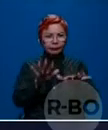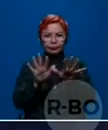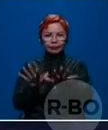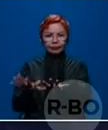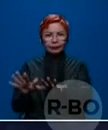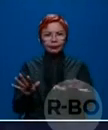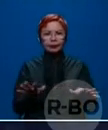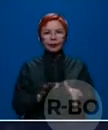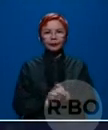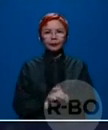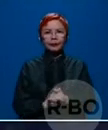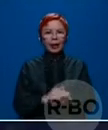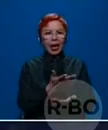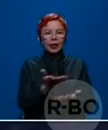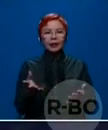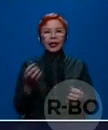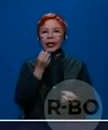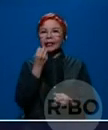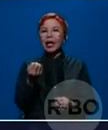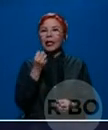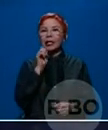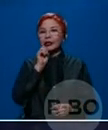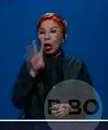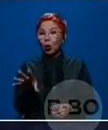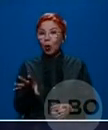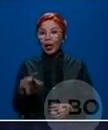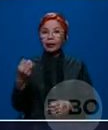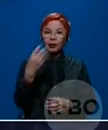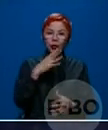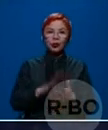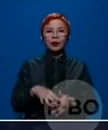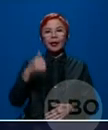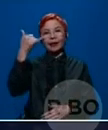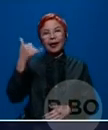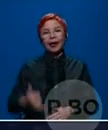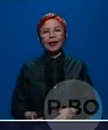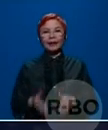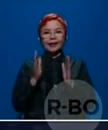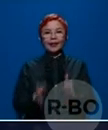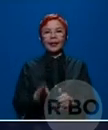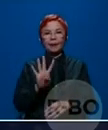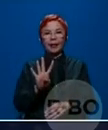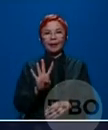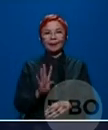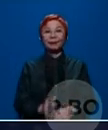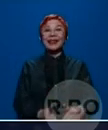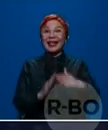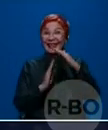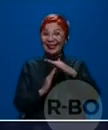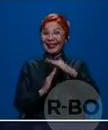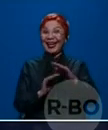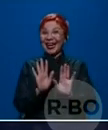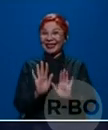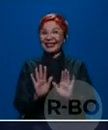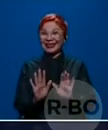penonton hadirin jawaban tadi dari paslon pertama mengakhiri sesi keempat dan kami akan segera kembali dengan sesi berikutnya